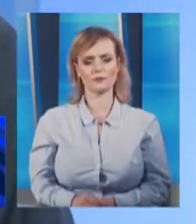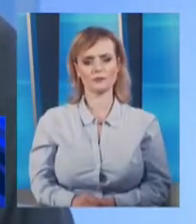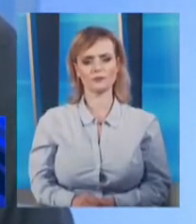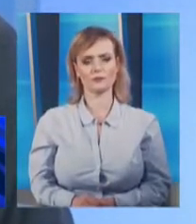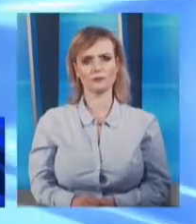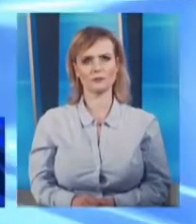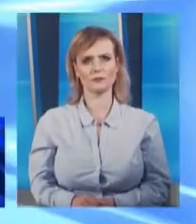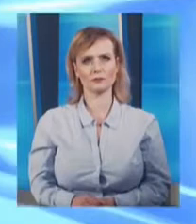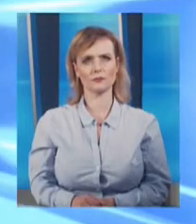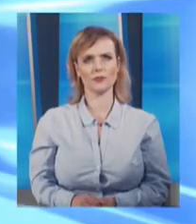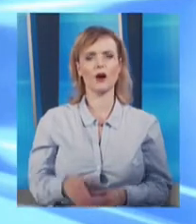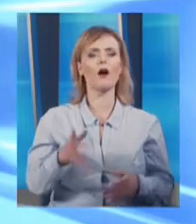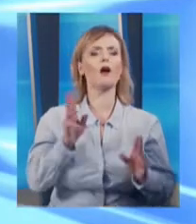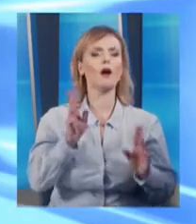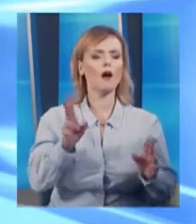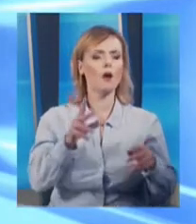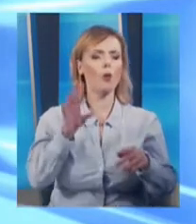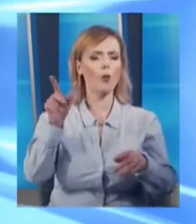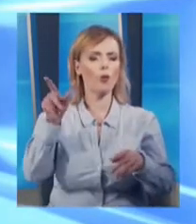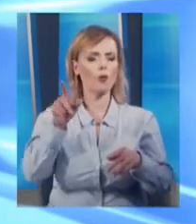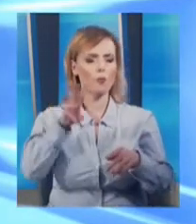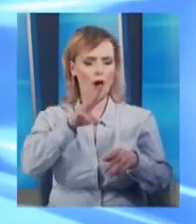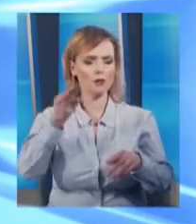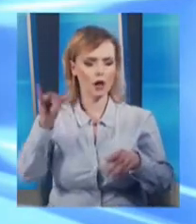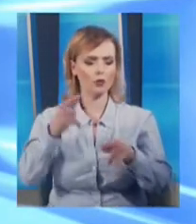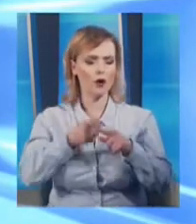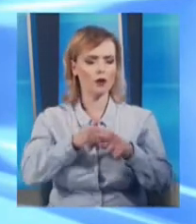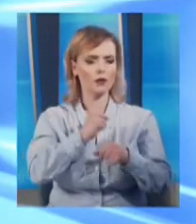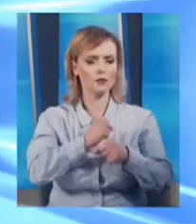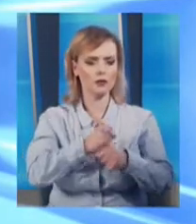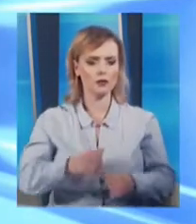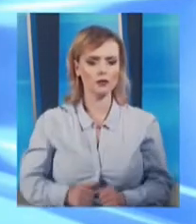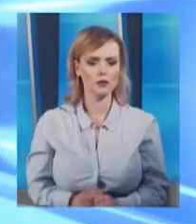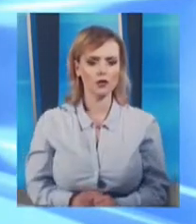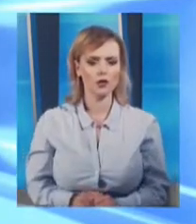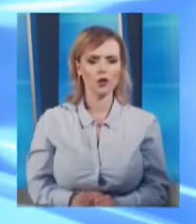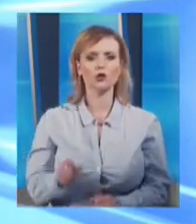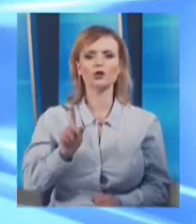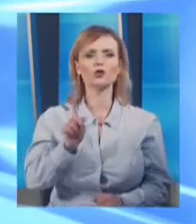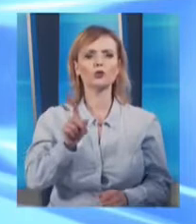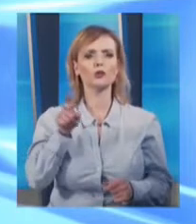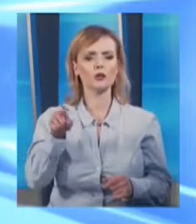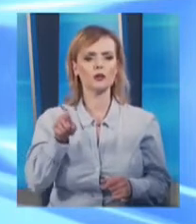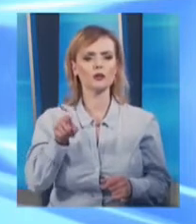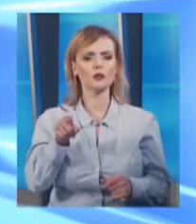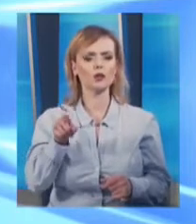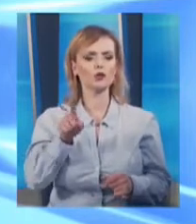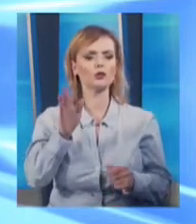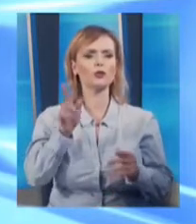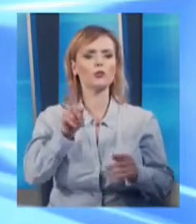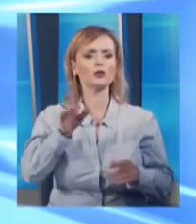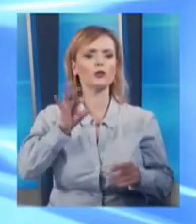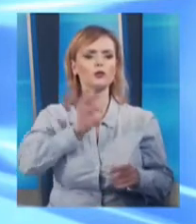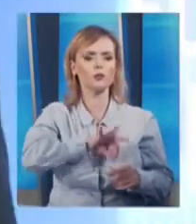lucruri cum imediate. Vrea să facă dumneavoastră acest lucru odată ce care sunt pârghiile pe care le va putea folosi